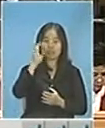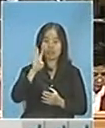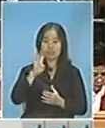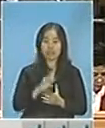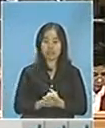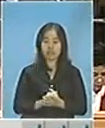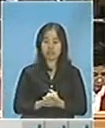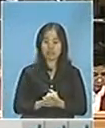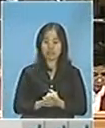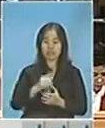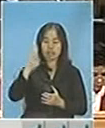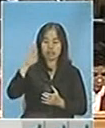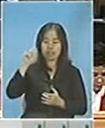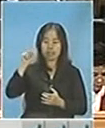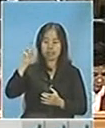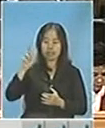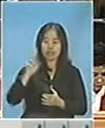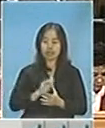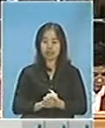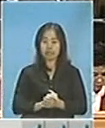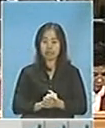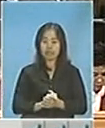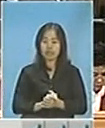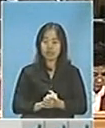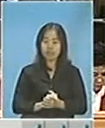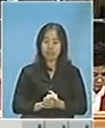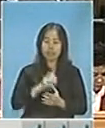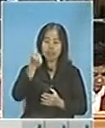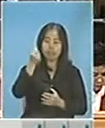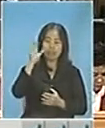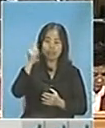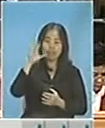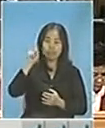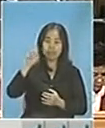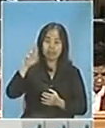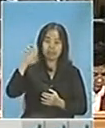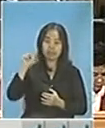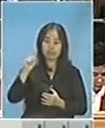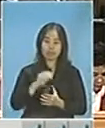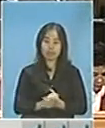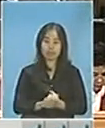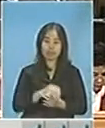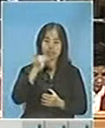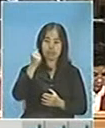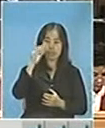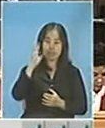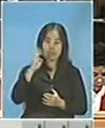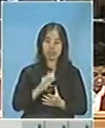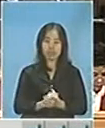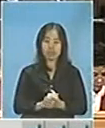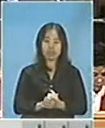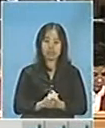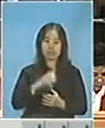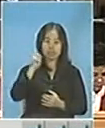นางบุษลินวรพัฒนานันท์15นายสุรสารผาสุข16ร้อยตำรวจเอก